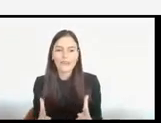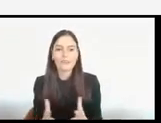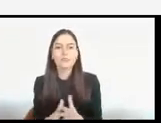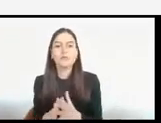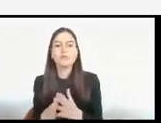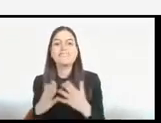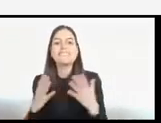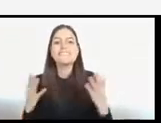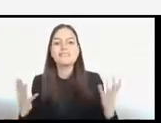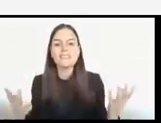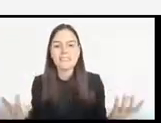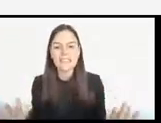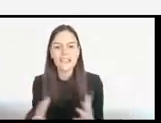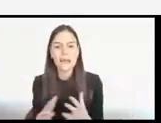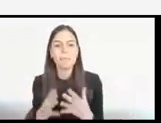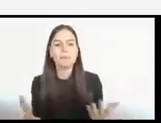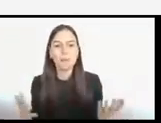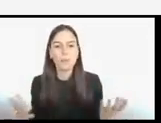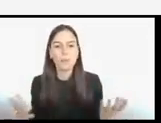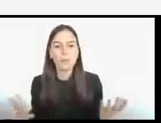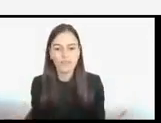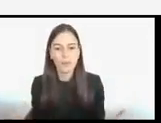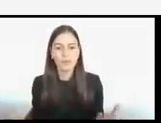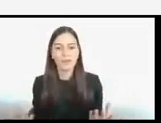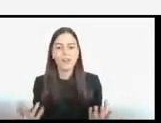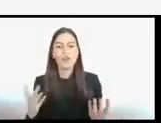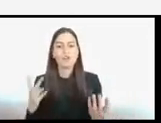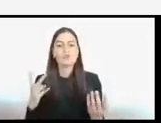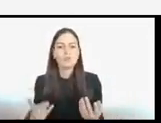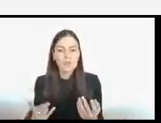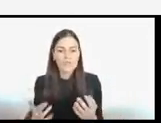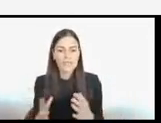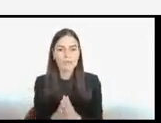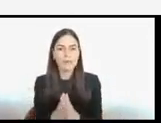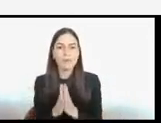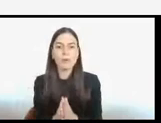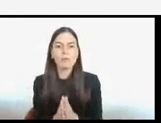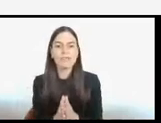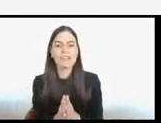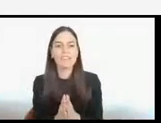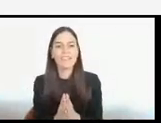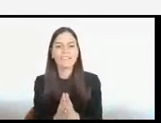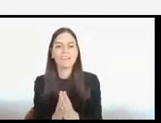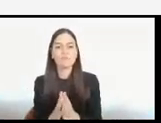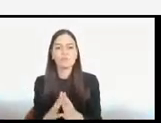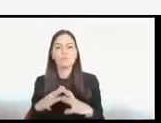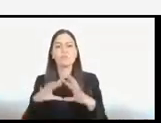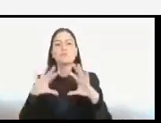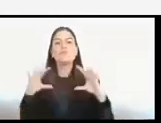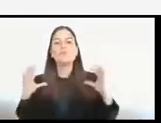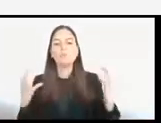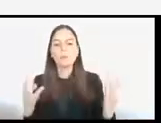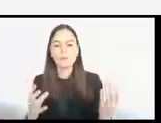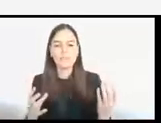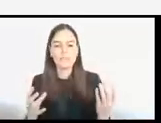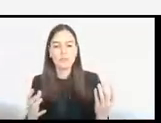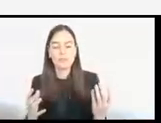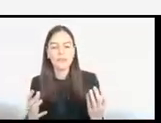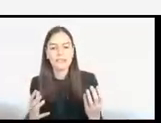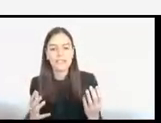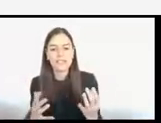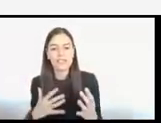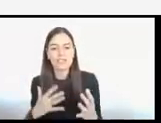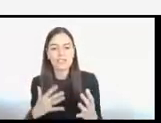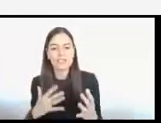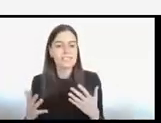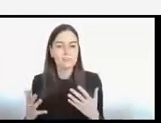nous permettre de diviser la pleine propriété d'un bien sous deux aspects. Le premier, ça va être la notion de nue propriété du